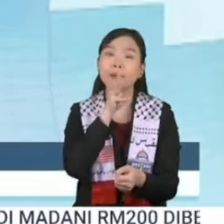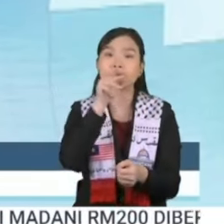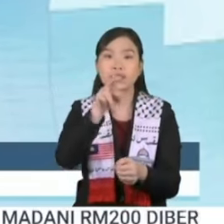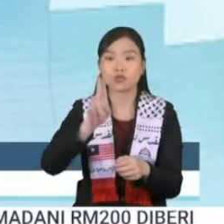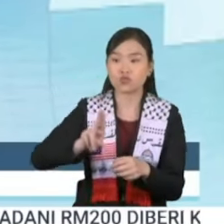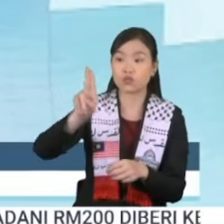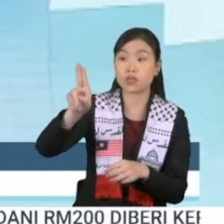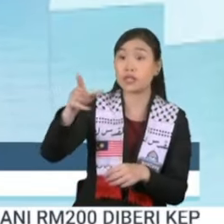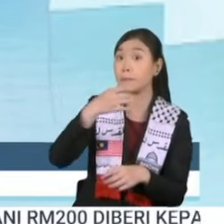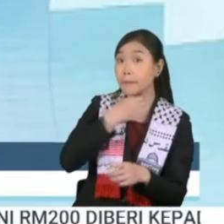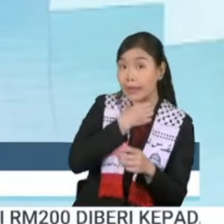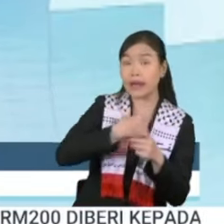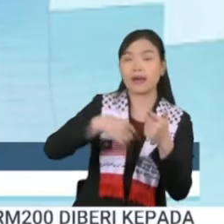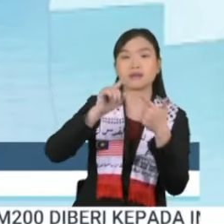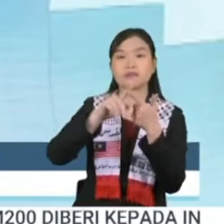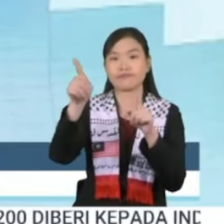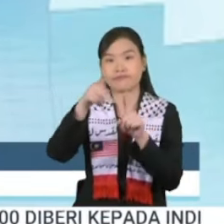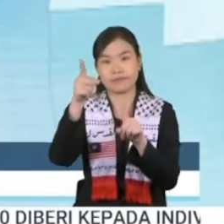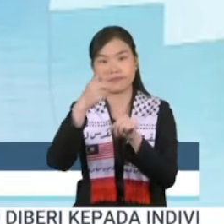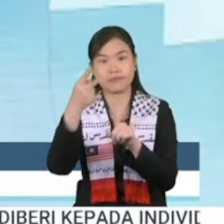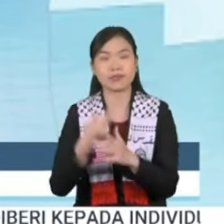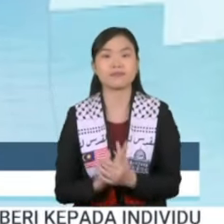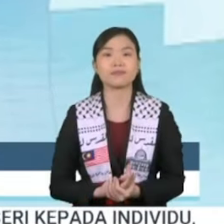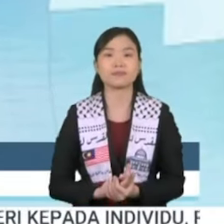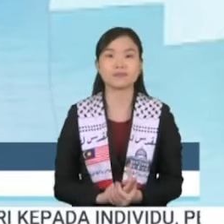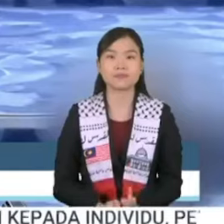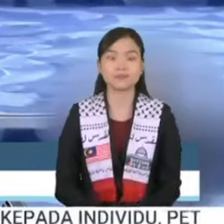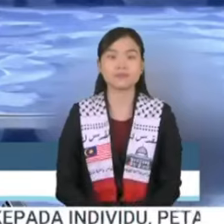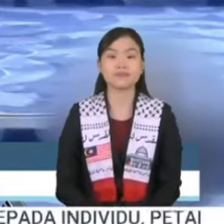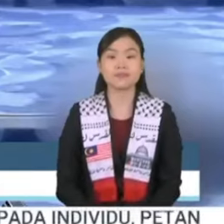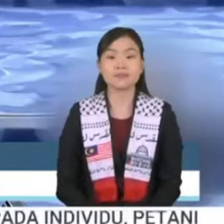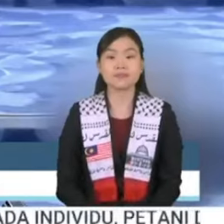di Utara Perak dan Pulau Pinang.